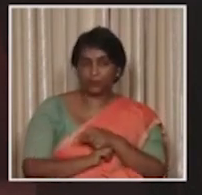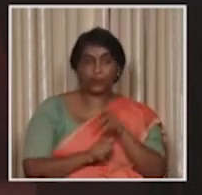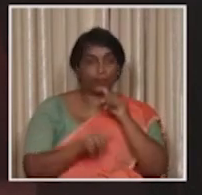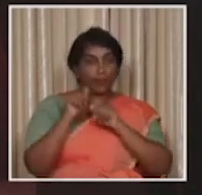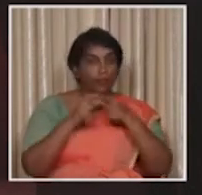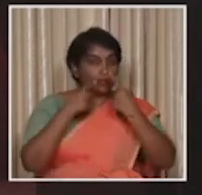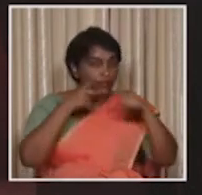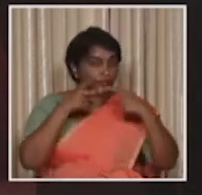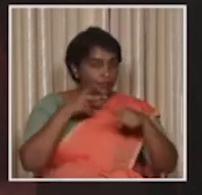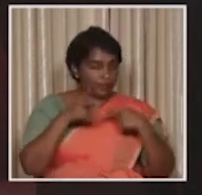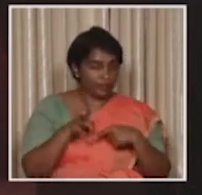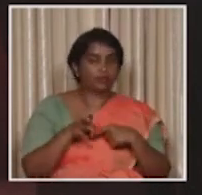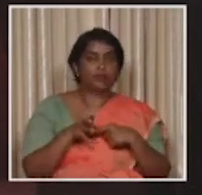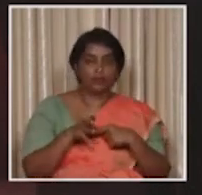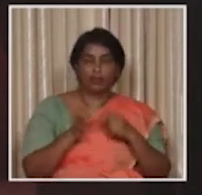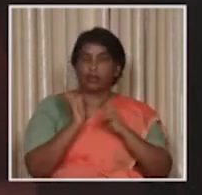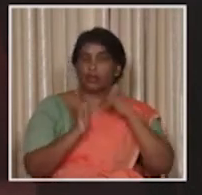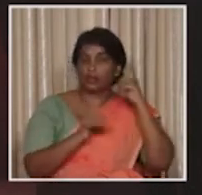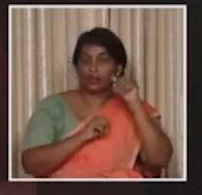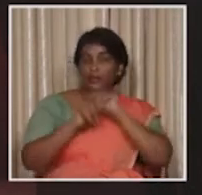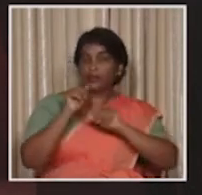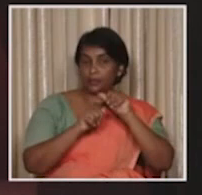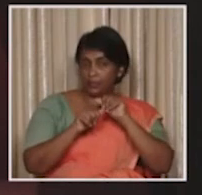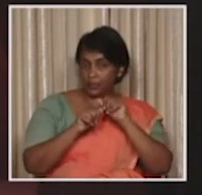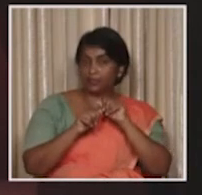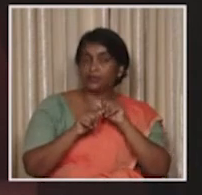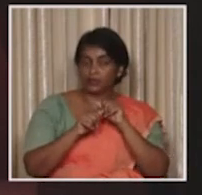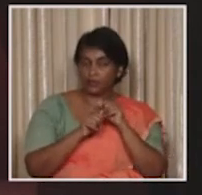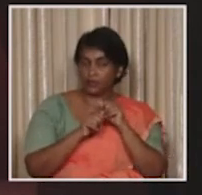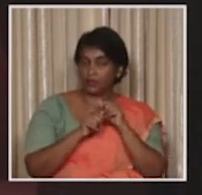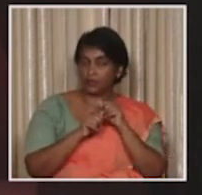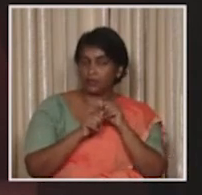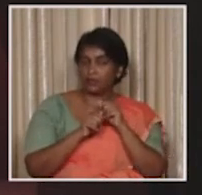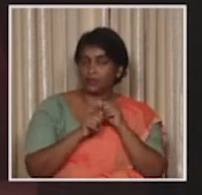මේ ඖෂධ වර්ග National Medicines Quality Assurance Laboratory එකෙන්